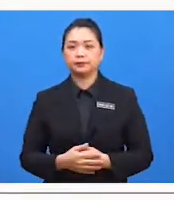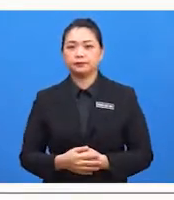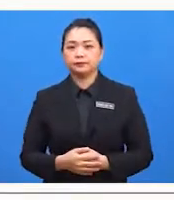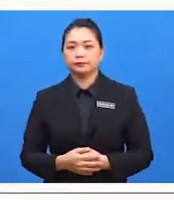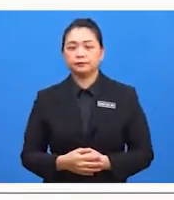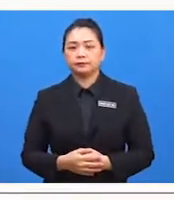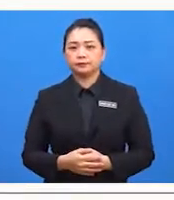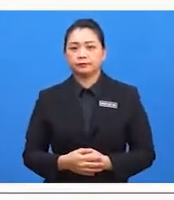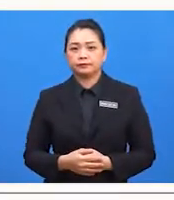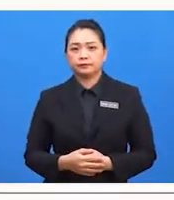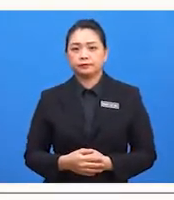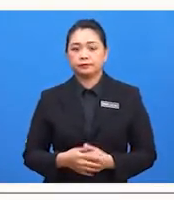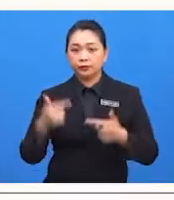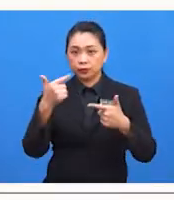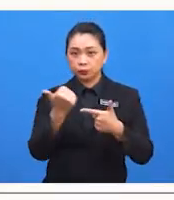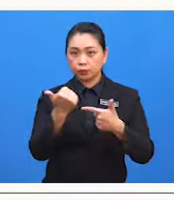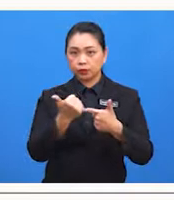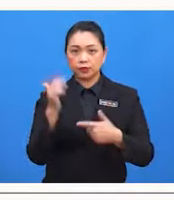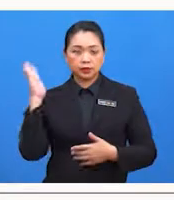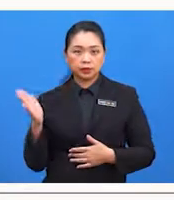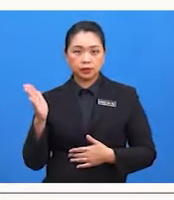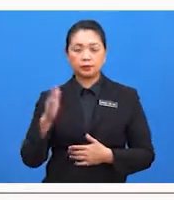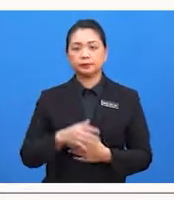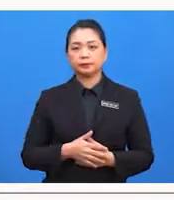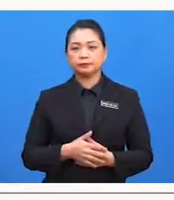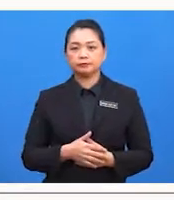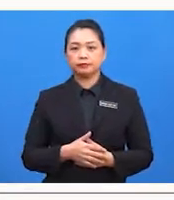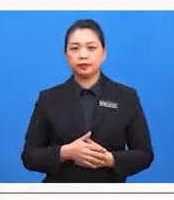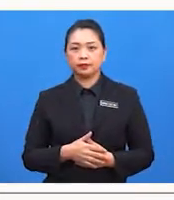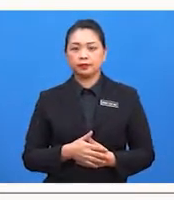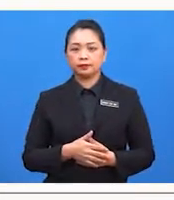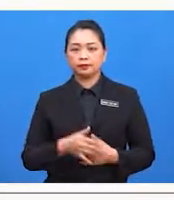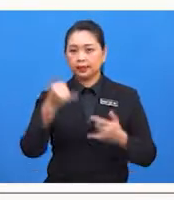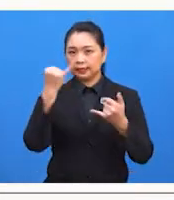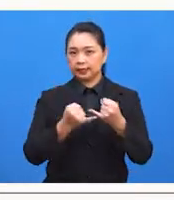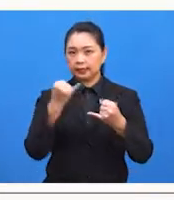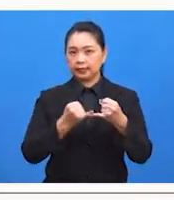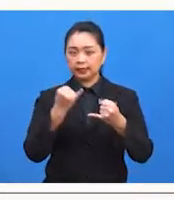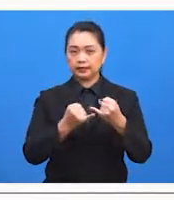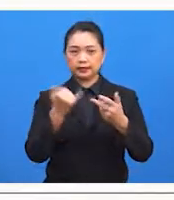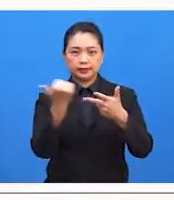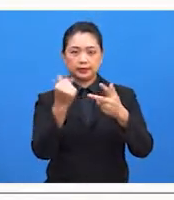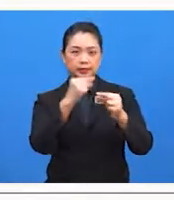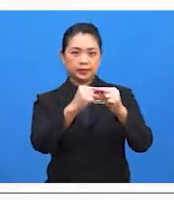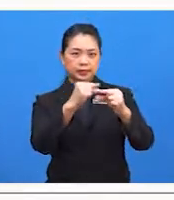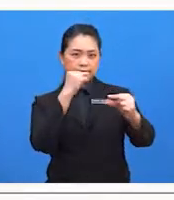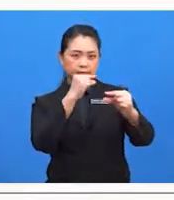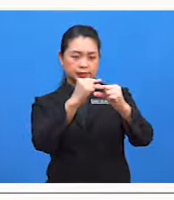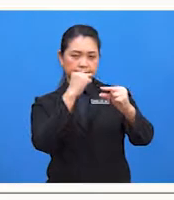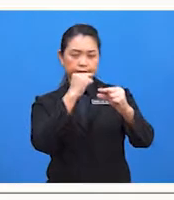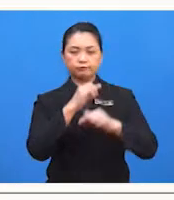Yang kedua, perspektif. Dan yang terakhir, garisan ataupun